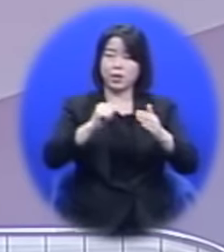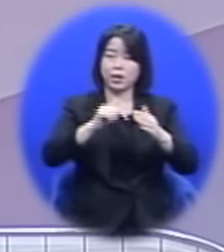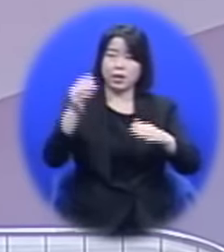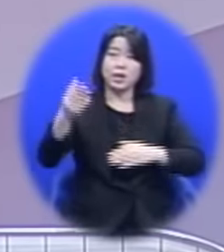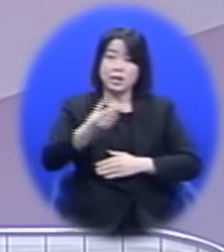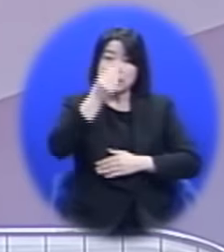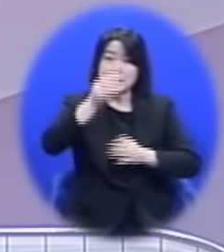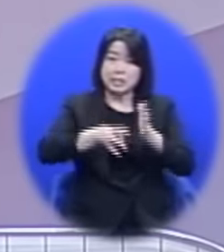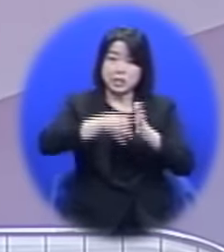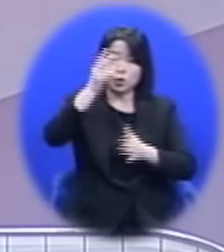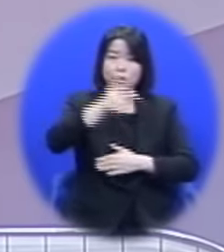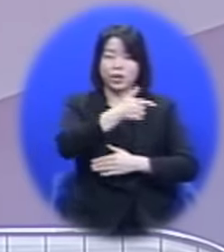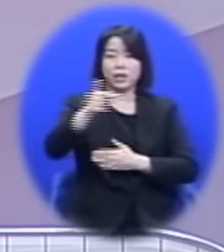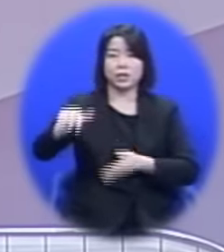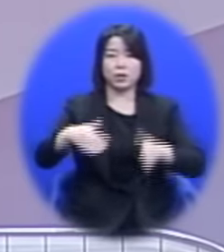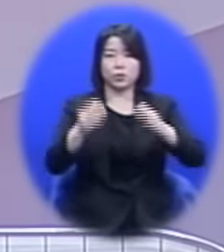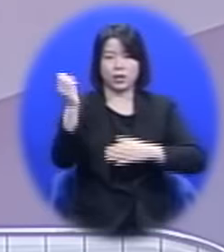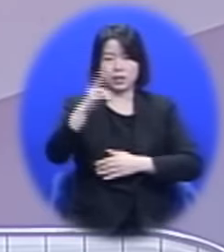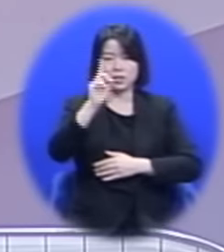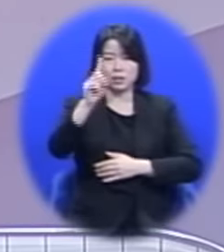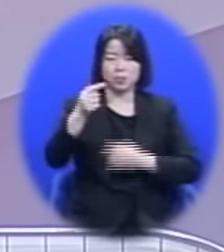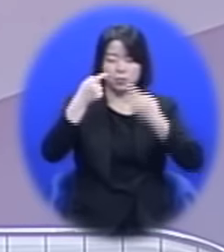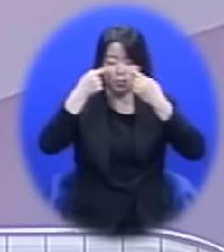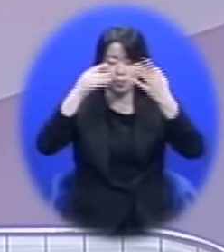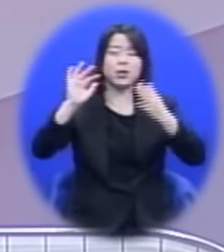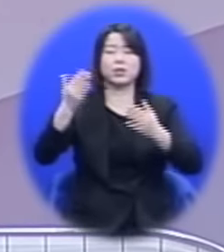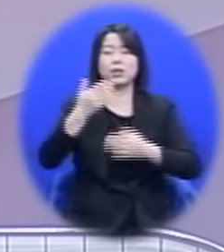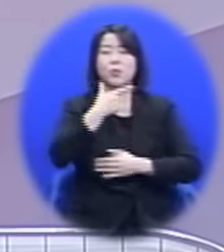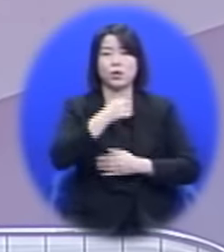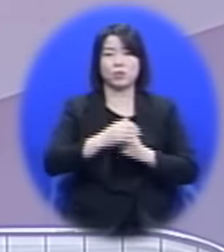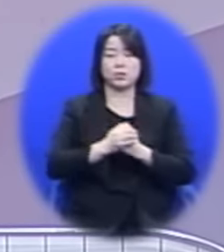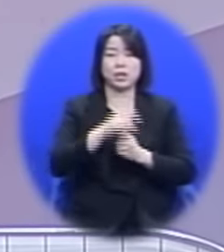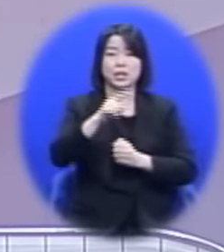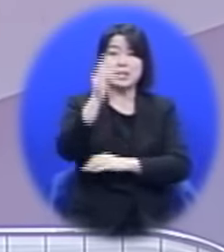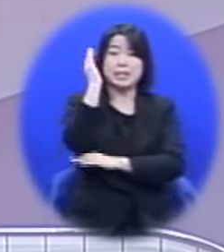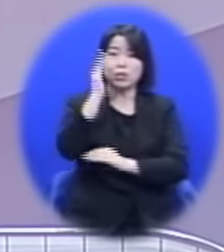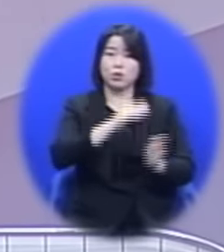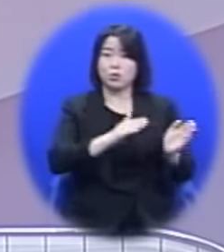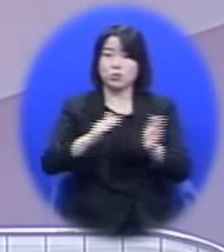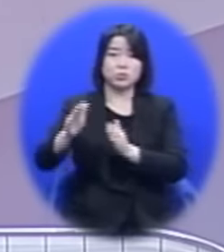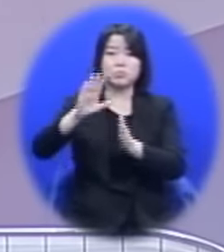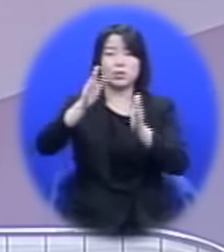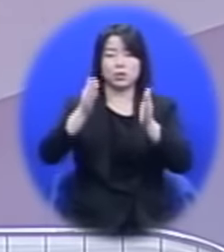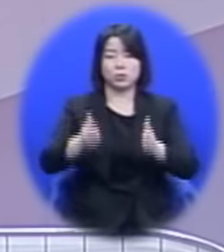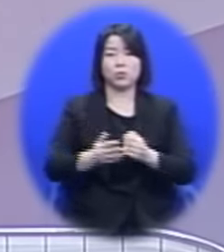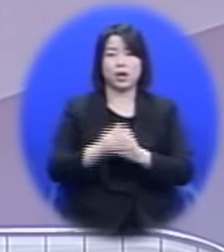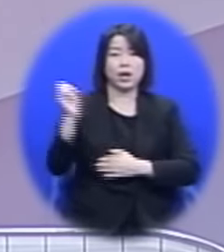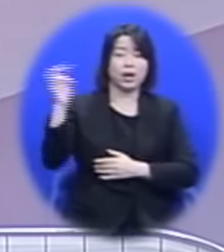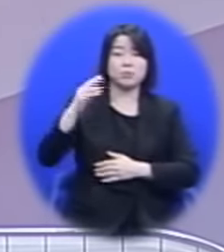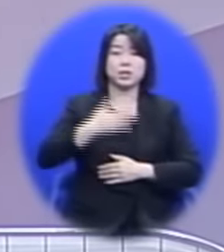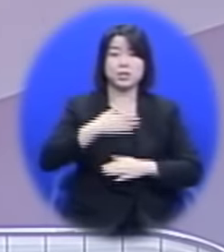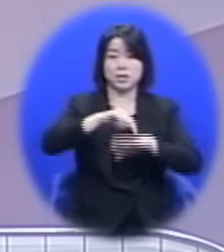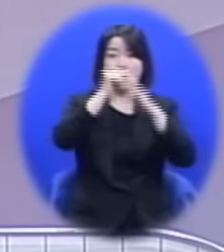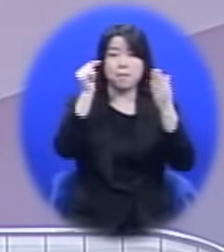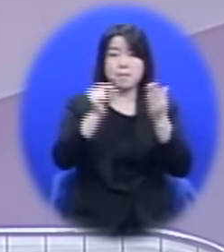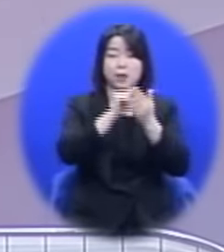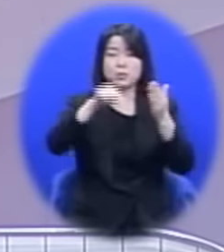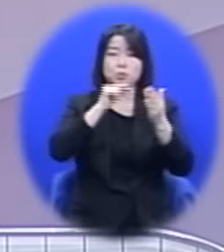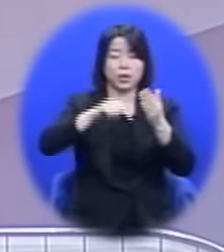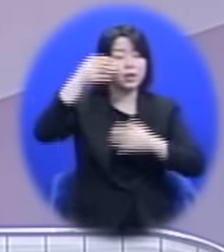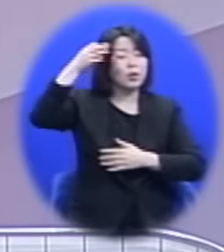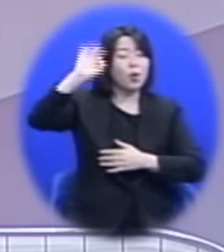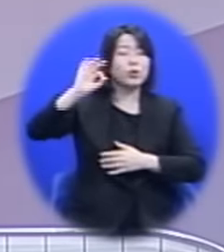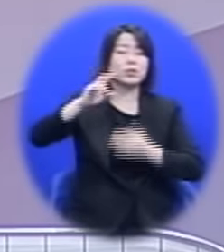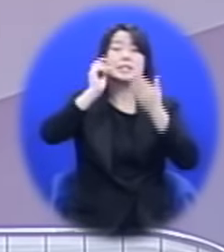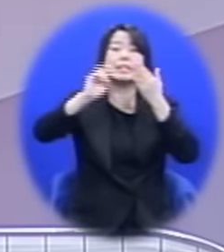다시 한번 분명해지게 되기를 축복합니다. 이 설교를 준비하면서 갑자기 제 마음속에 떠오르는